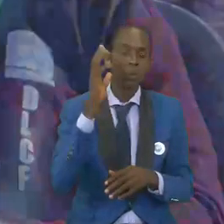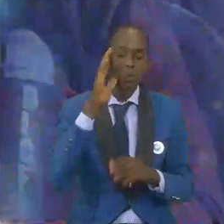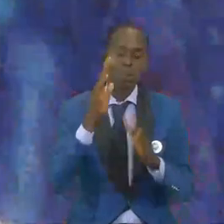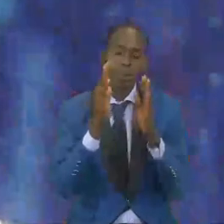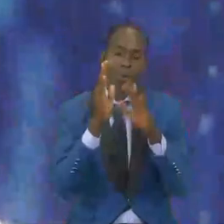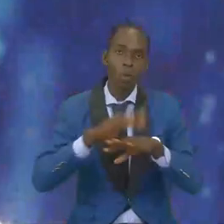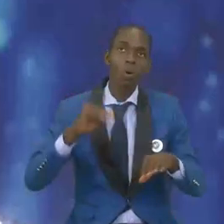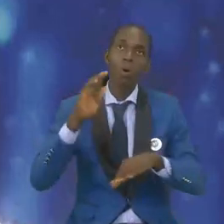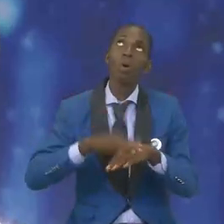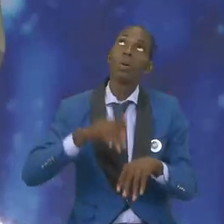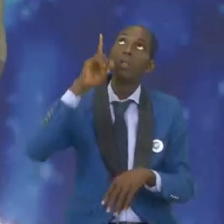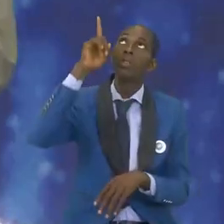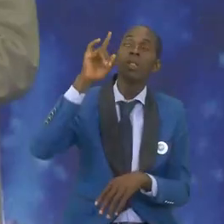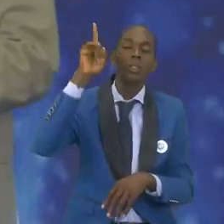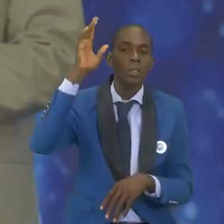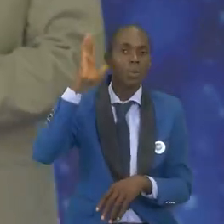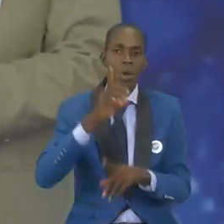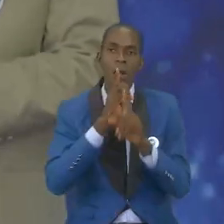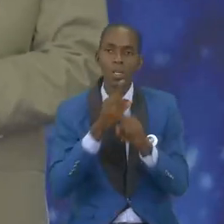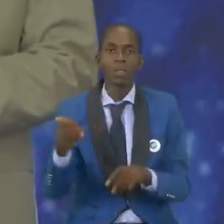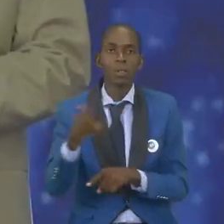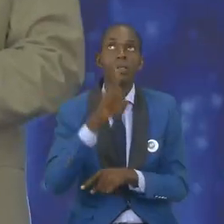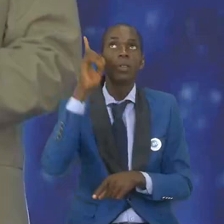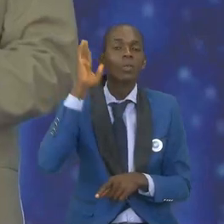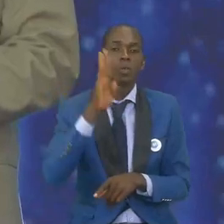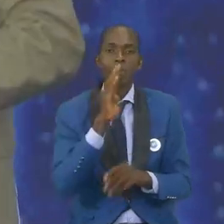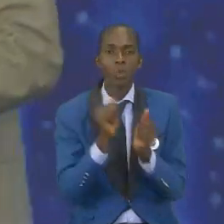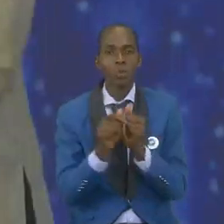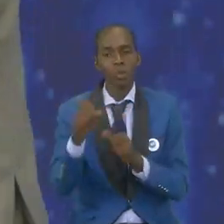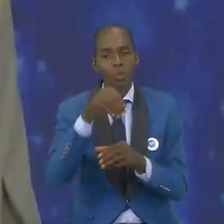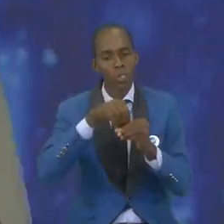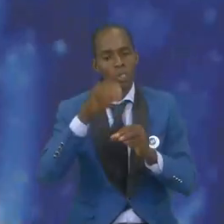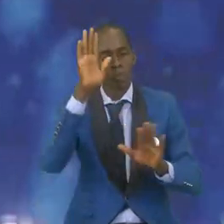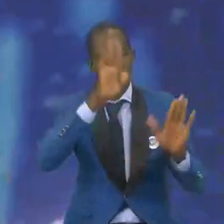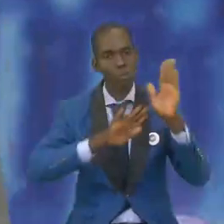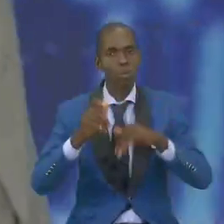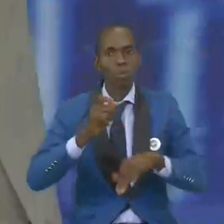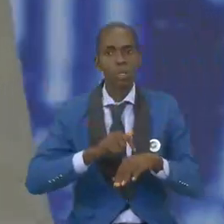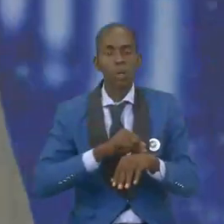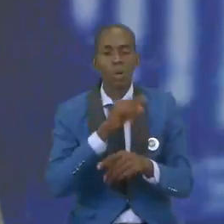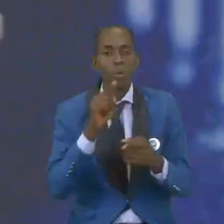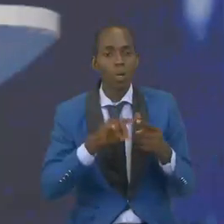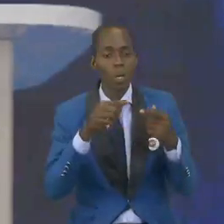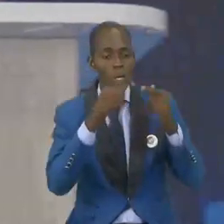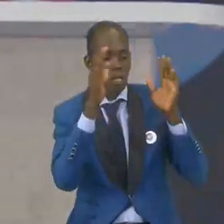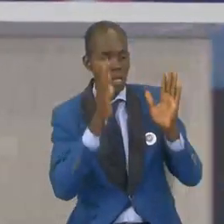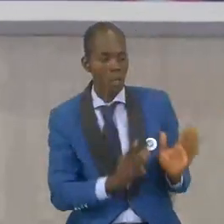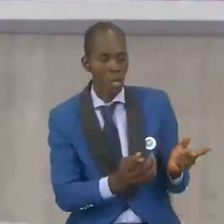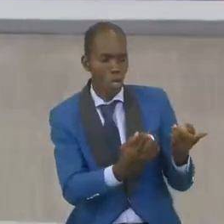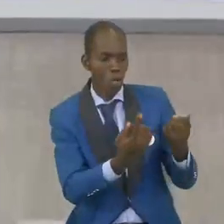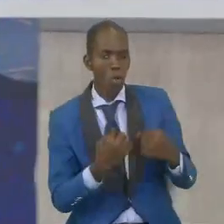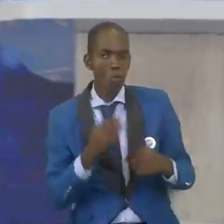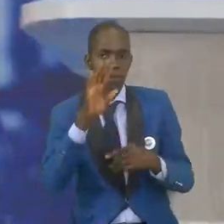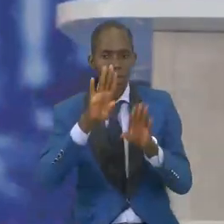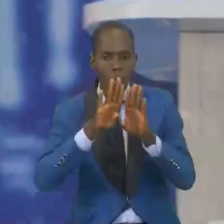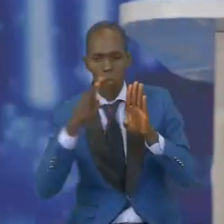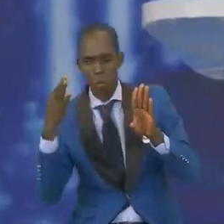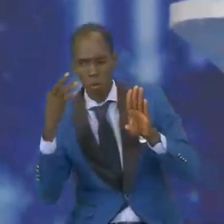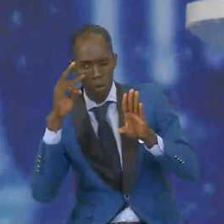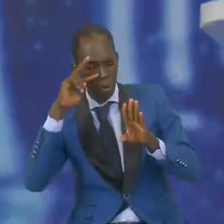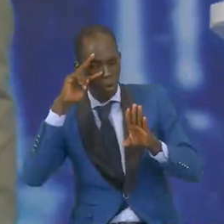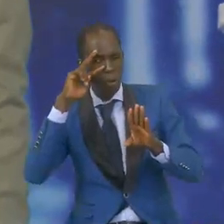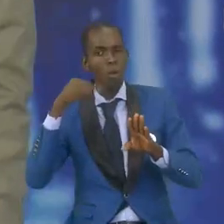sera exaucée. Il m'invoquera et je lui répondrai. Je serai avec lui dans la détresse.